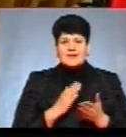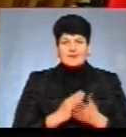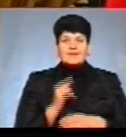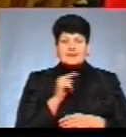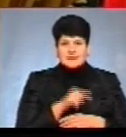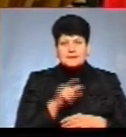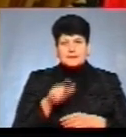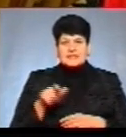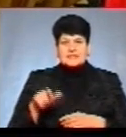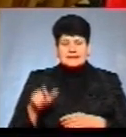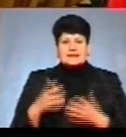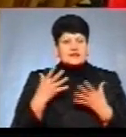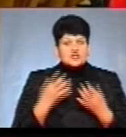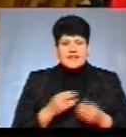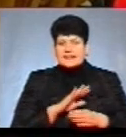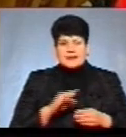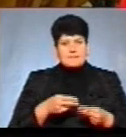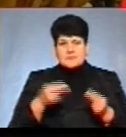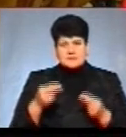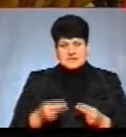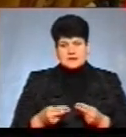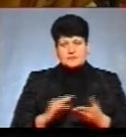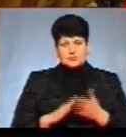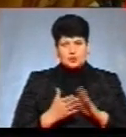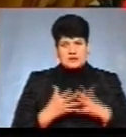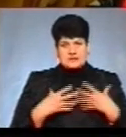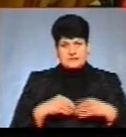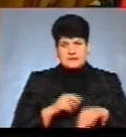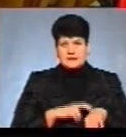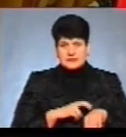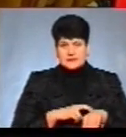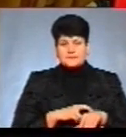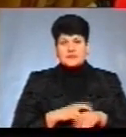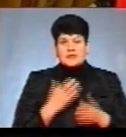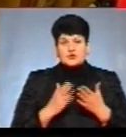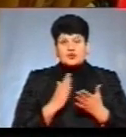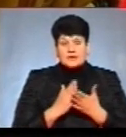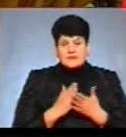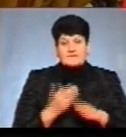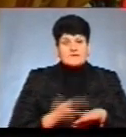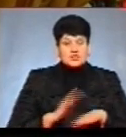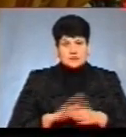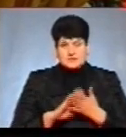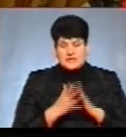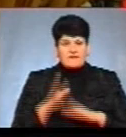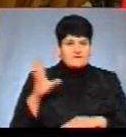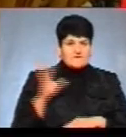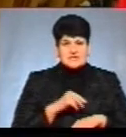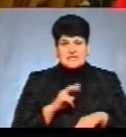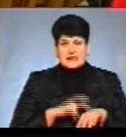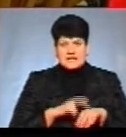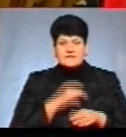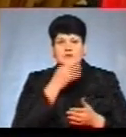є ті пацієнти, які ще не підписали декларацію із сімейним лікарем. Як є невідкладний стан, всі